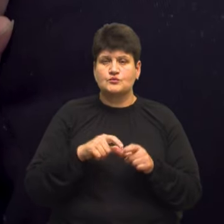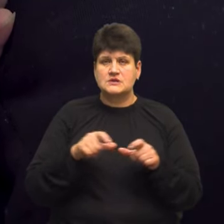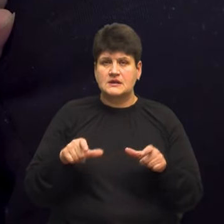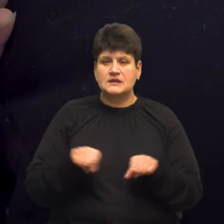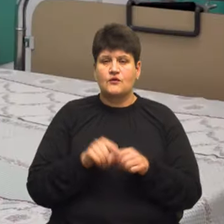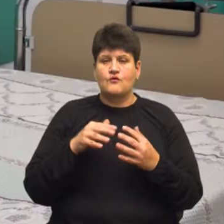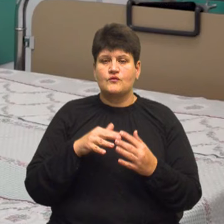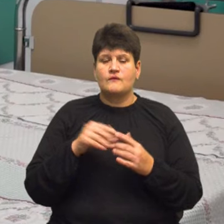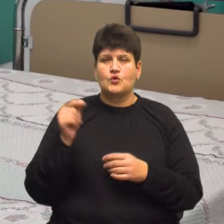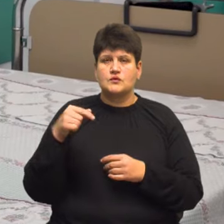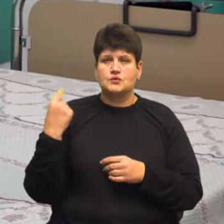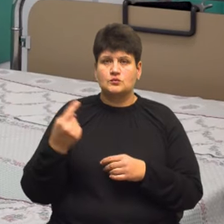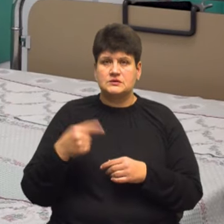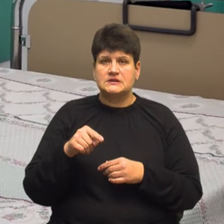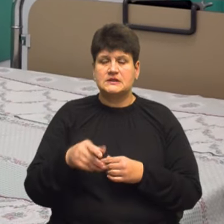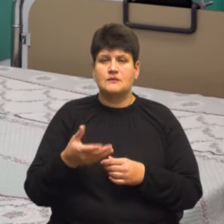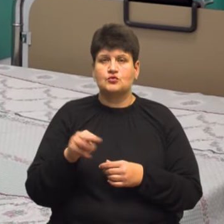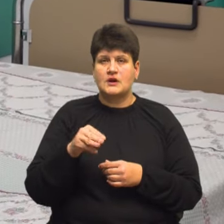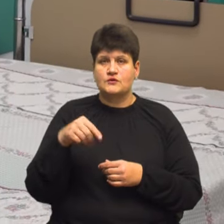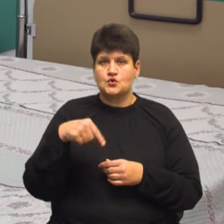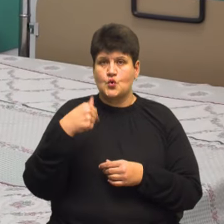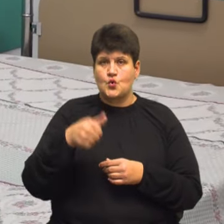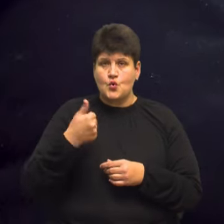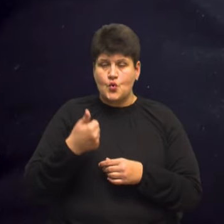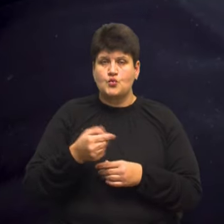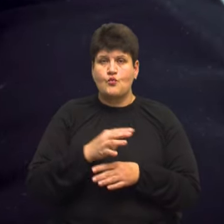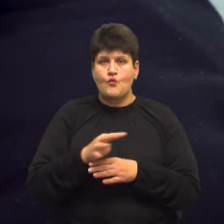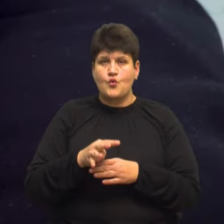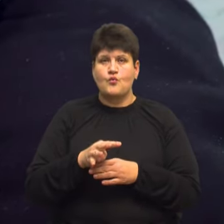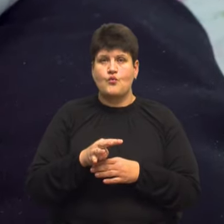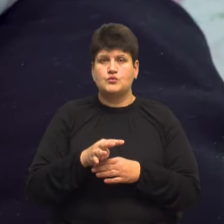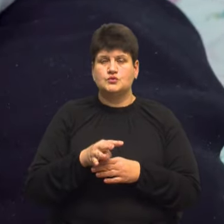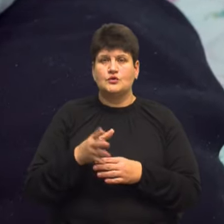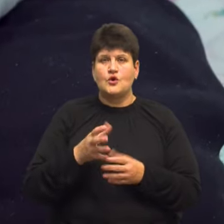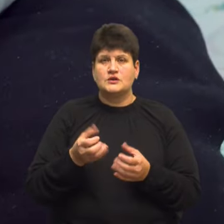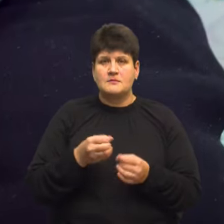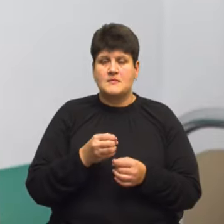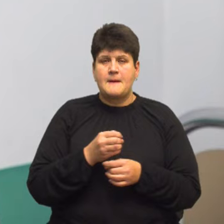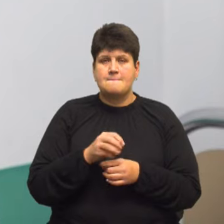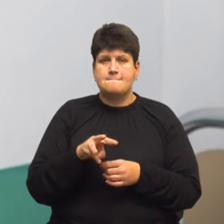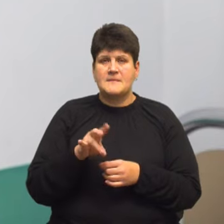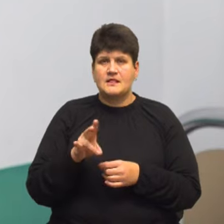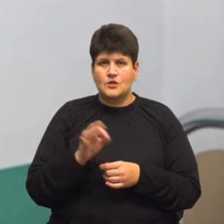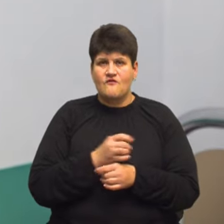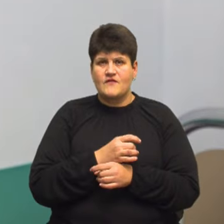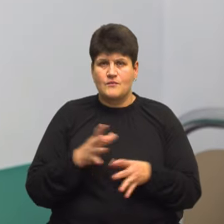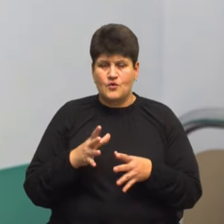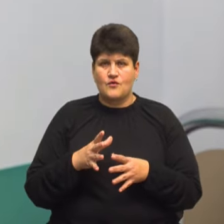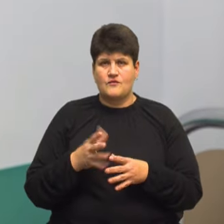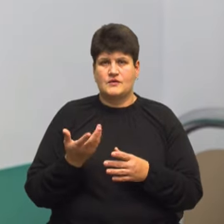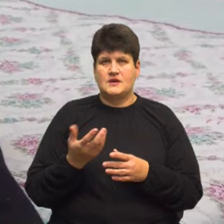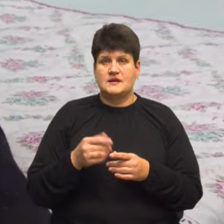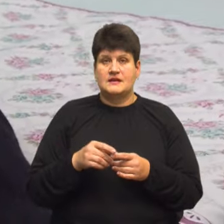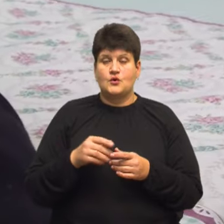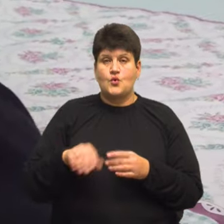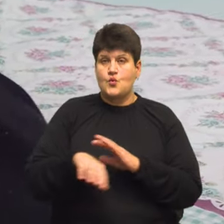на Луганщині. Там у травні цього року під час ворожого обстрілу отримав мінно-вибухове поранення. Рукою взагалі не рухав, був